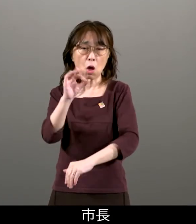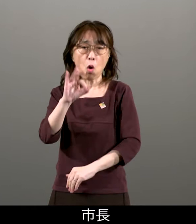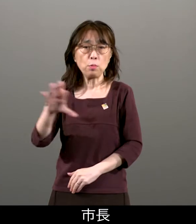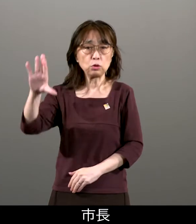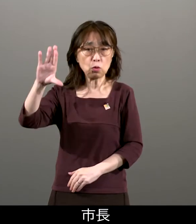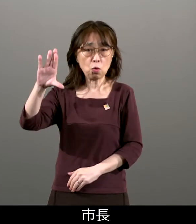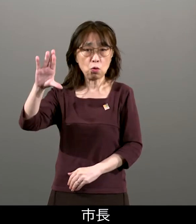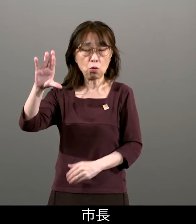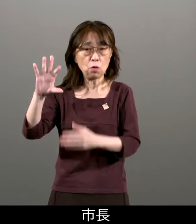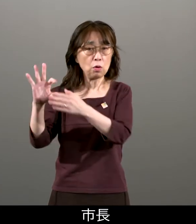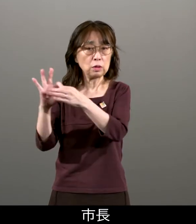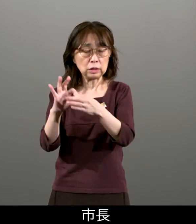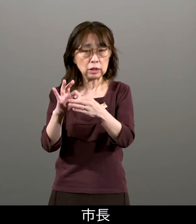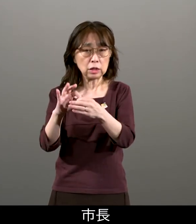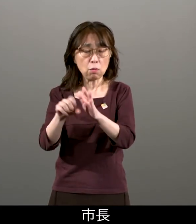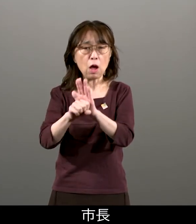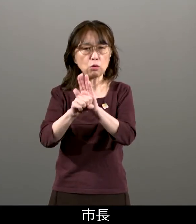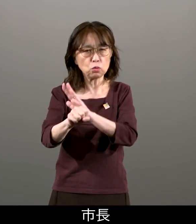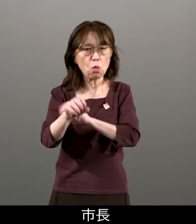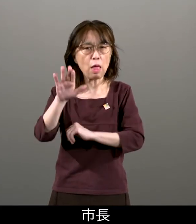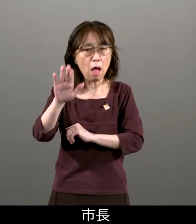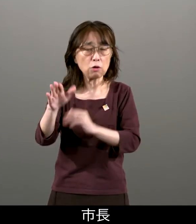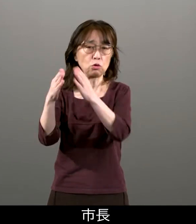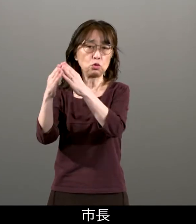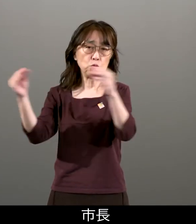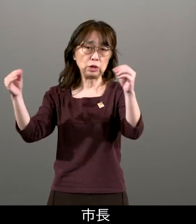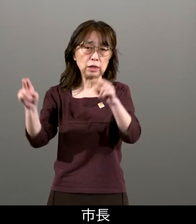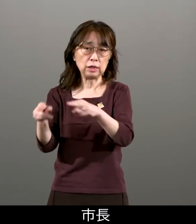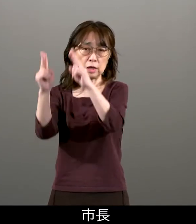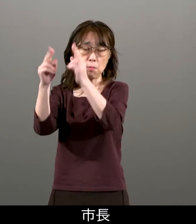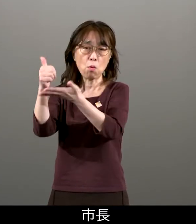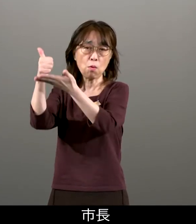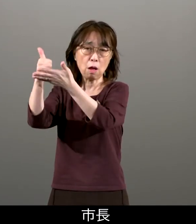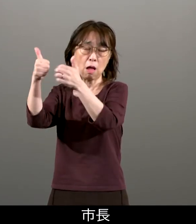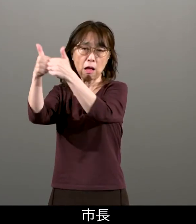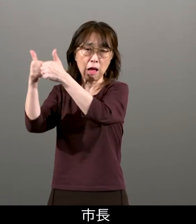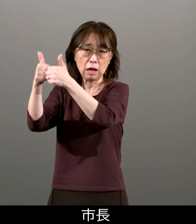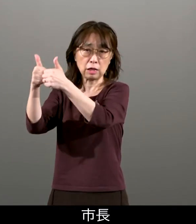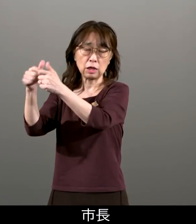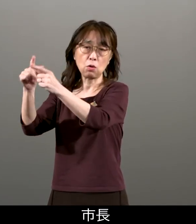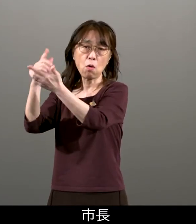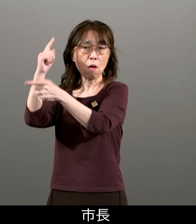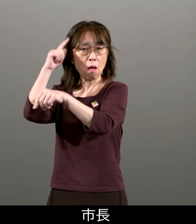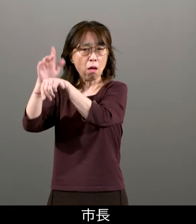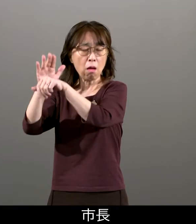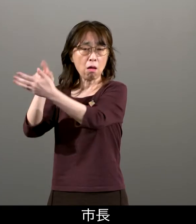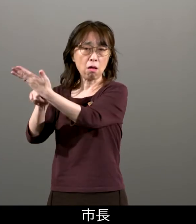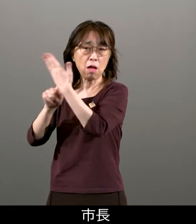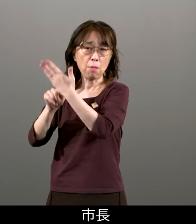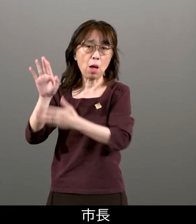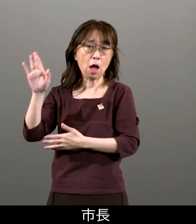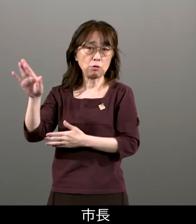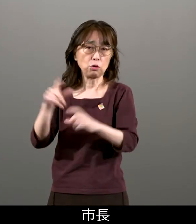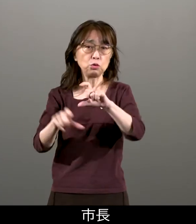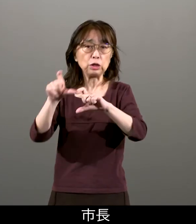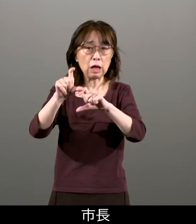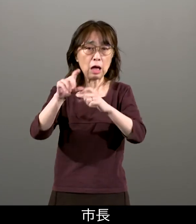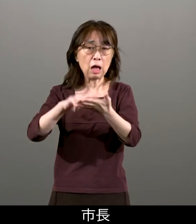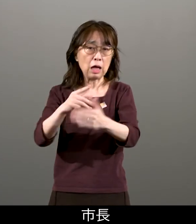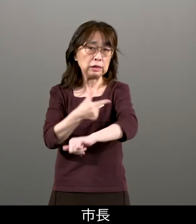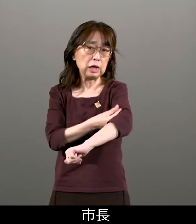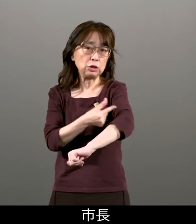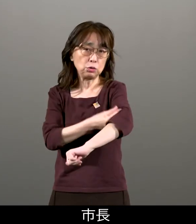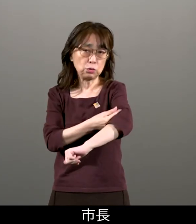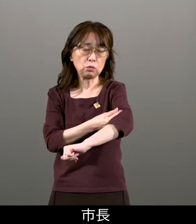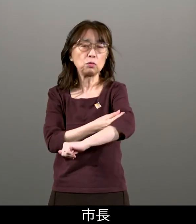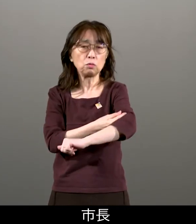対しましても有効であるという国の専門家会議等の見解もございますので、追加接種につきましても